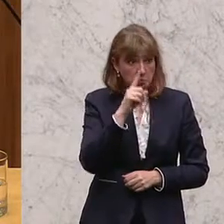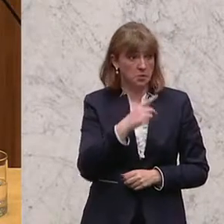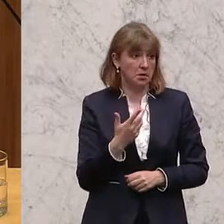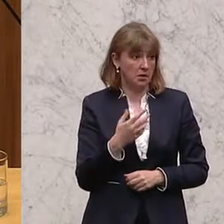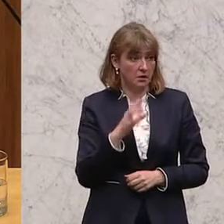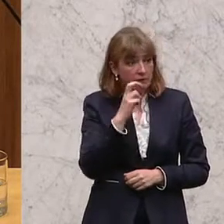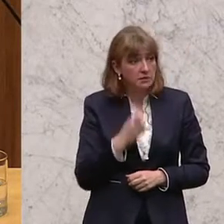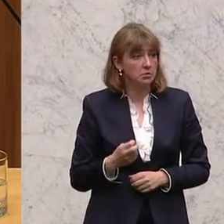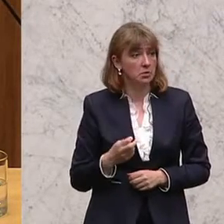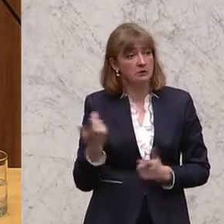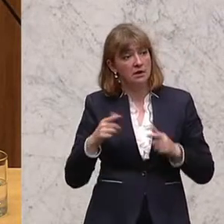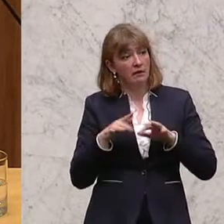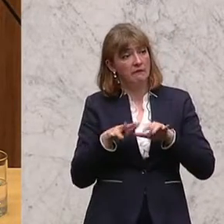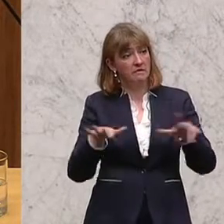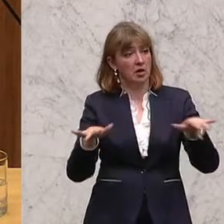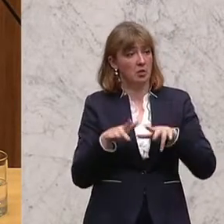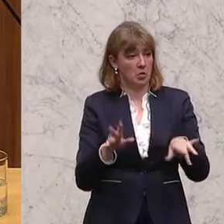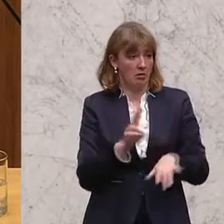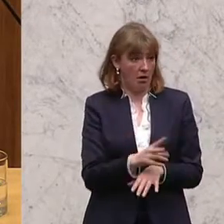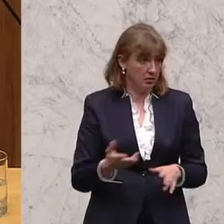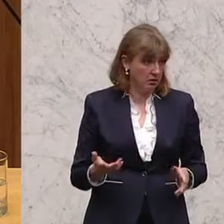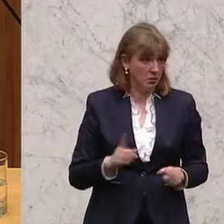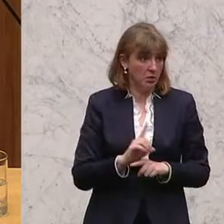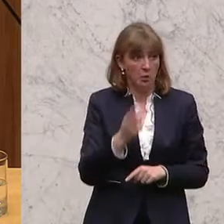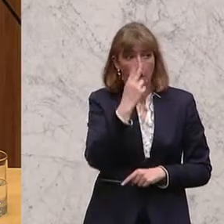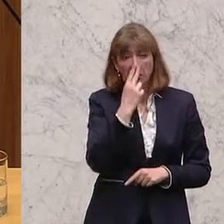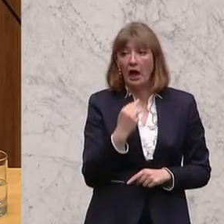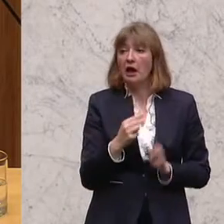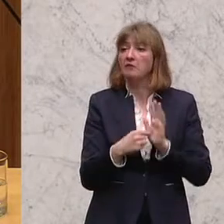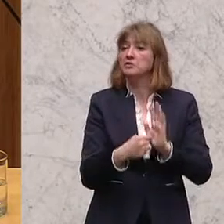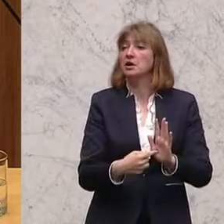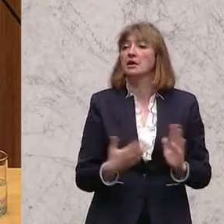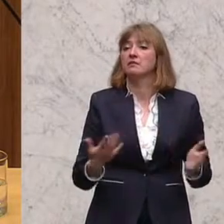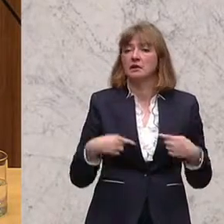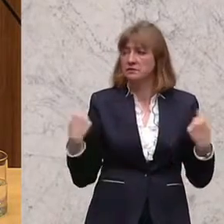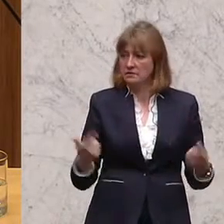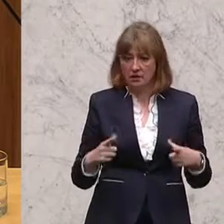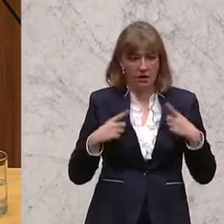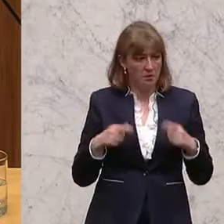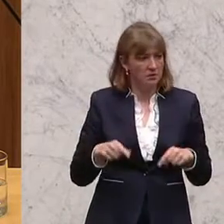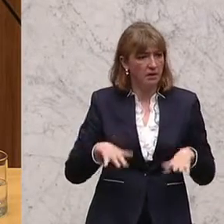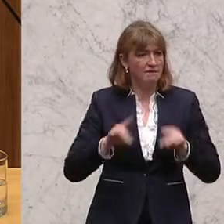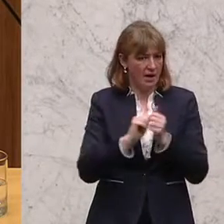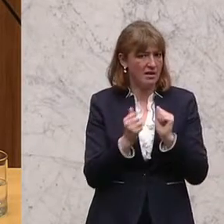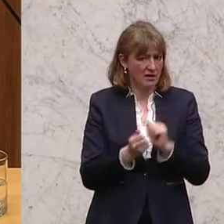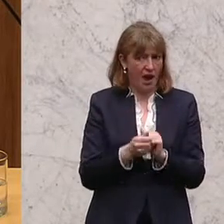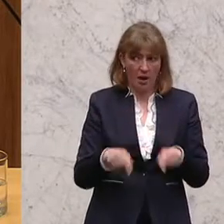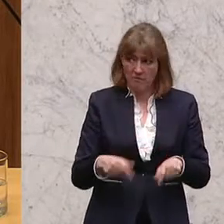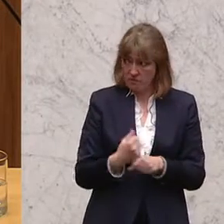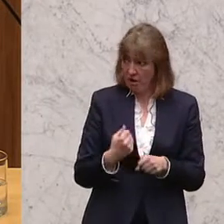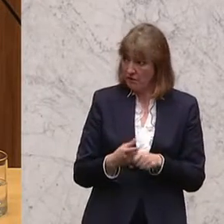versuchen, welche Wirkung das auch hat. Ja, aber hier sich naiv zu stellen und das, was wir alle erleben, wie hier Wahlkampf betrieben wird